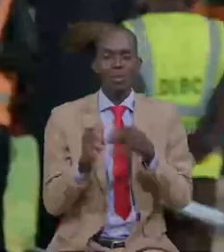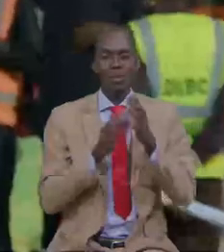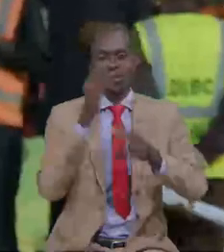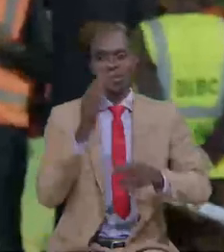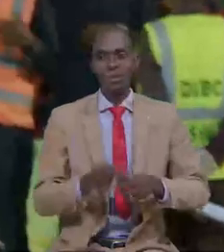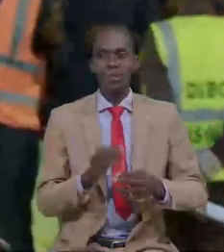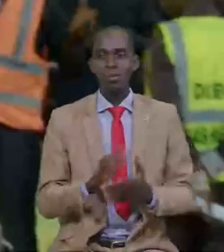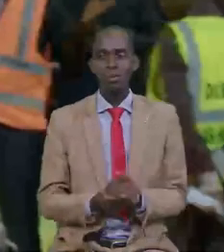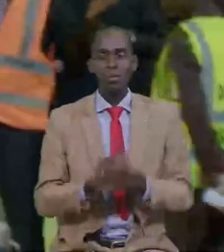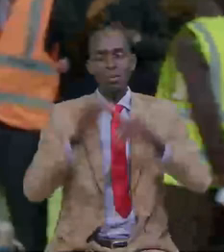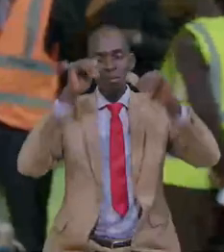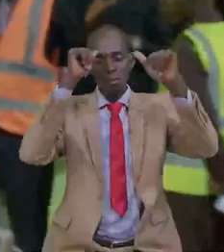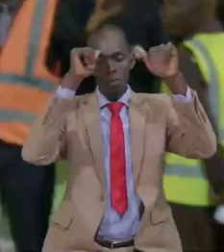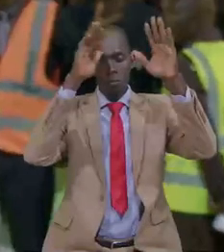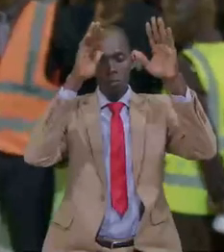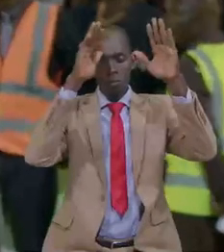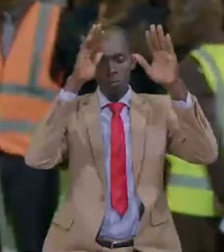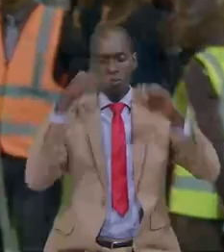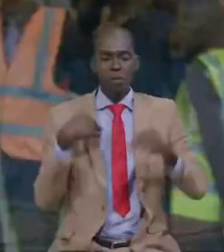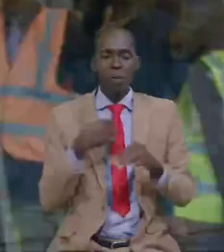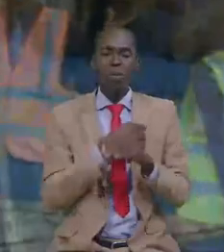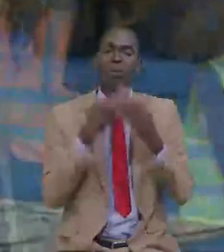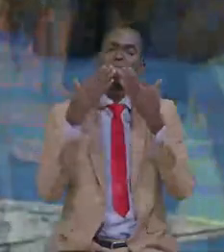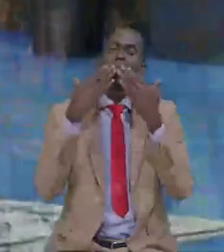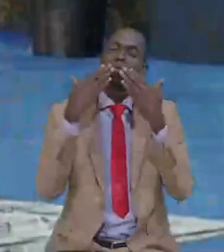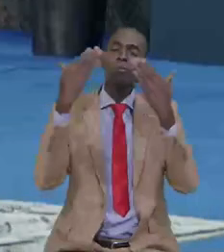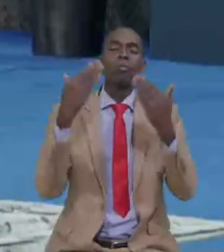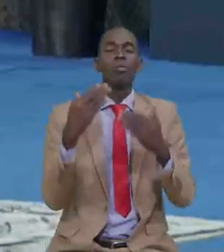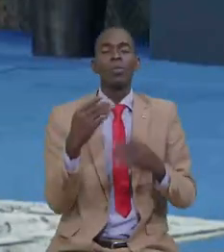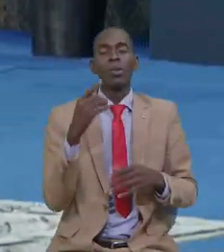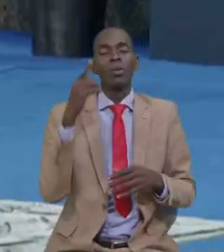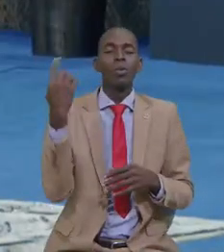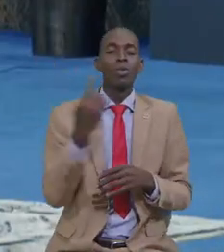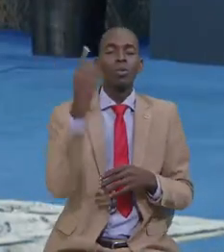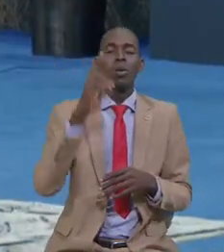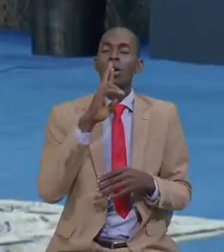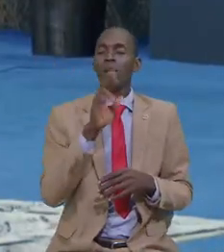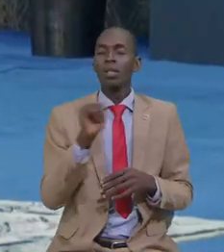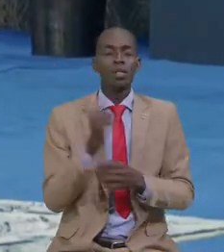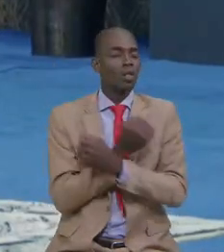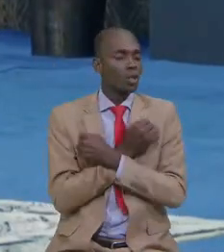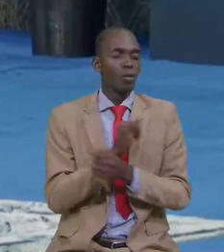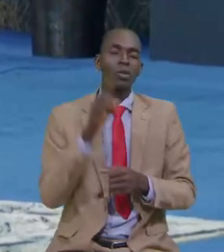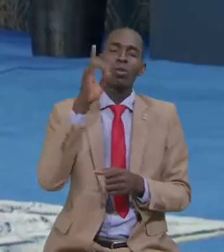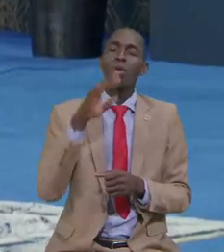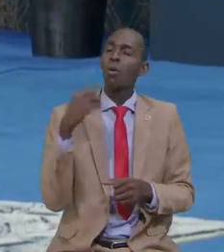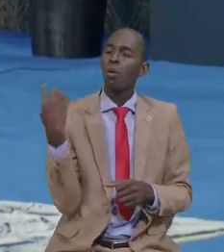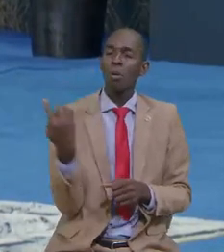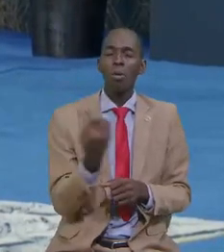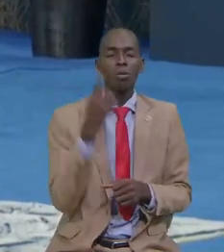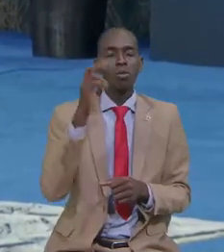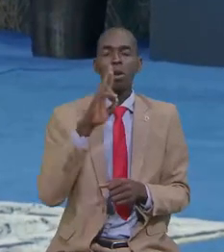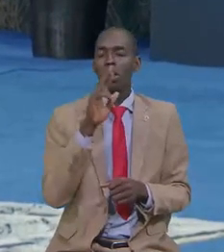au nom de Jésus-Christ. Père, nous te disons merci. Tu es un Dieu